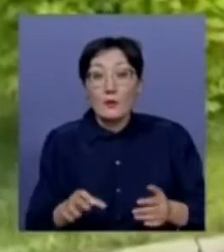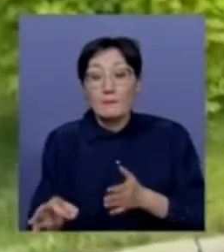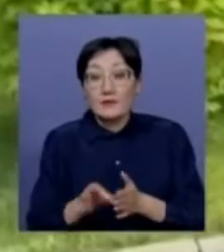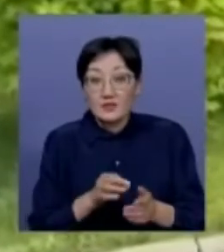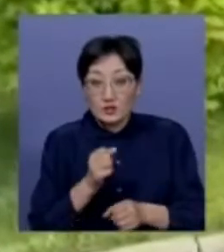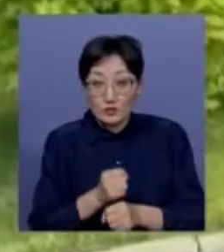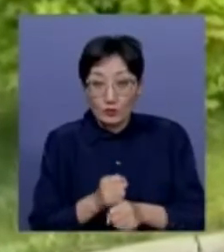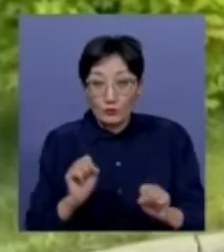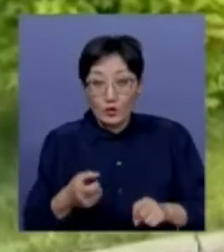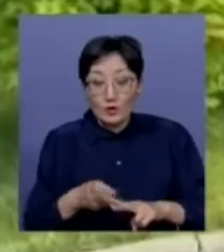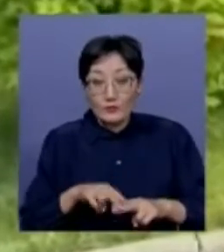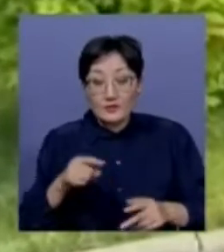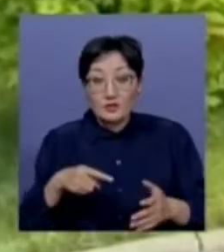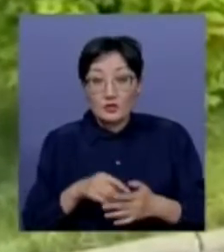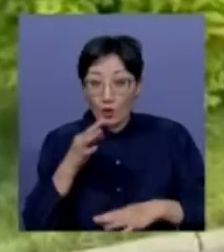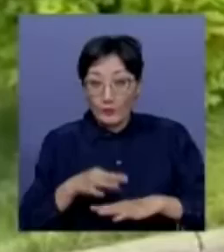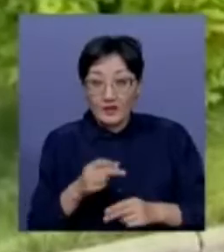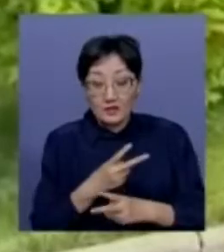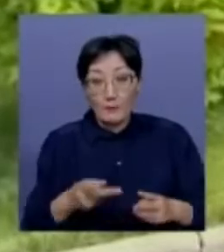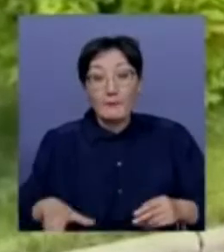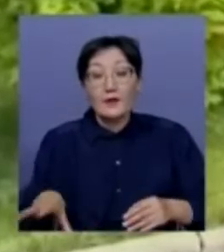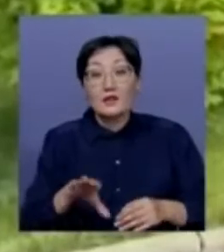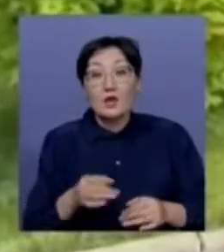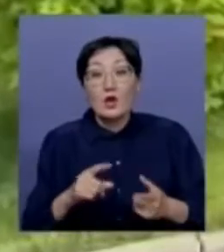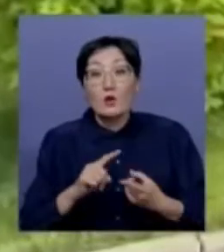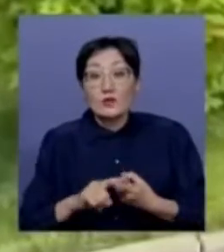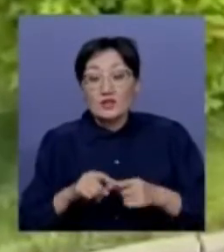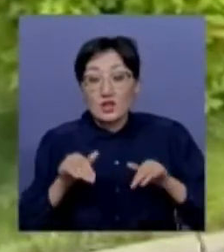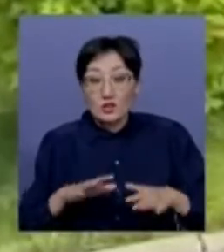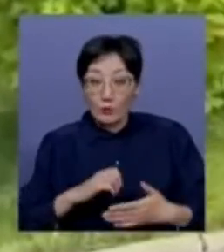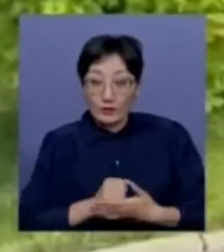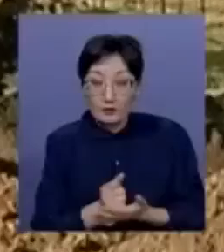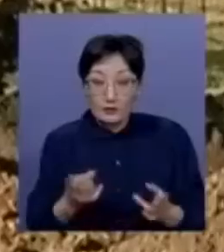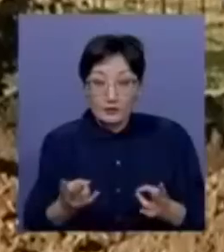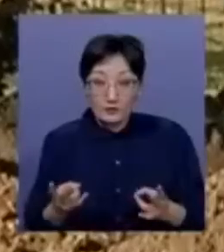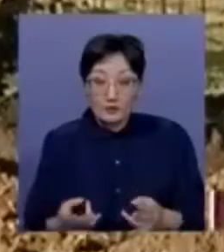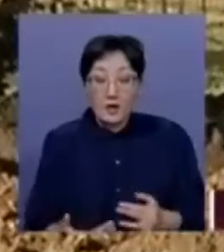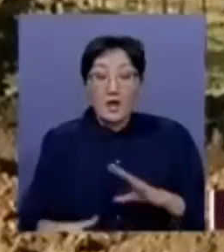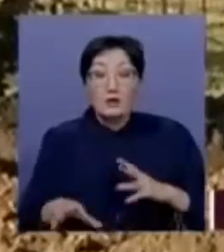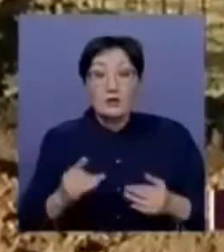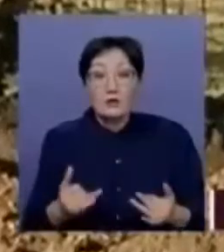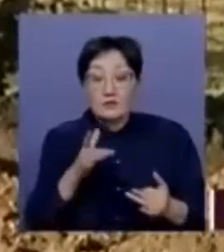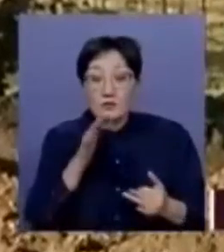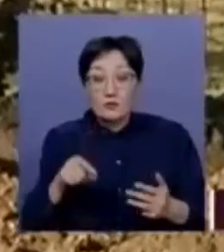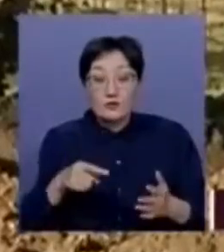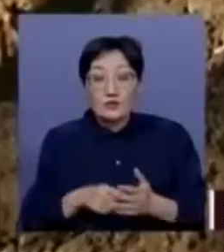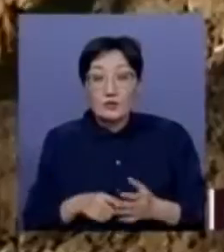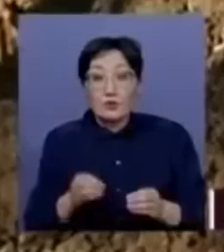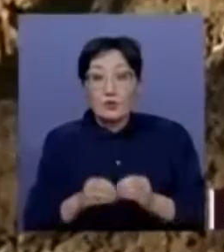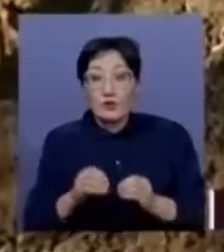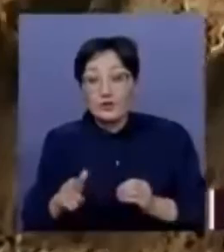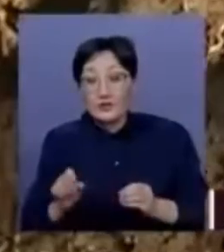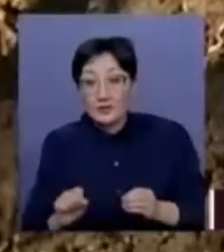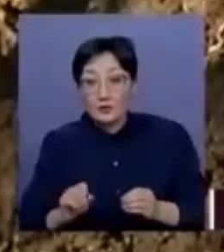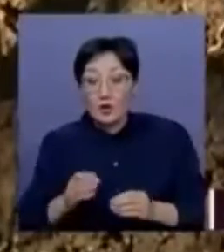жасауға болады. Біз осы мәселеге жауапкершілікпен қарап, барынша оңтайлы шешім қабылдауымыз керек. Жалпы қазіргі таңда қаланың 10 гектар